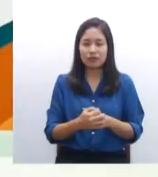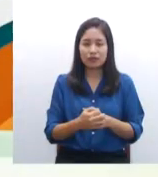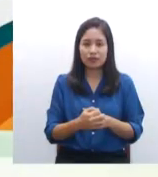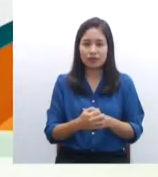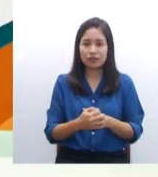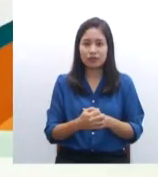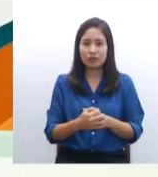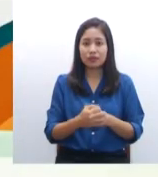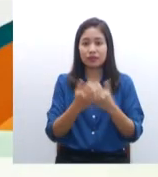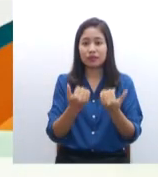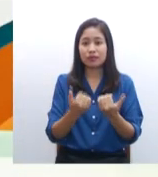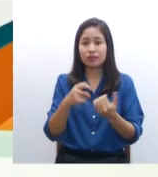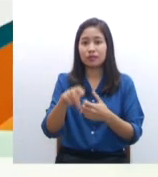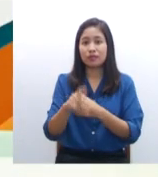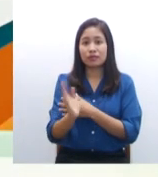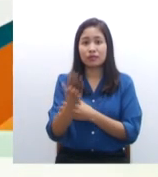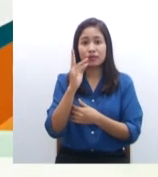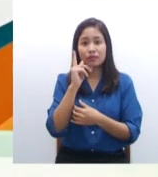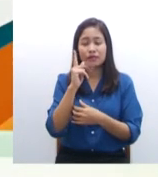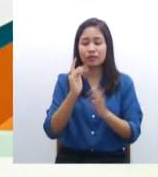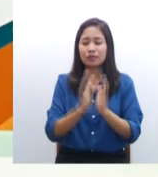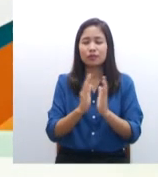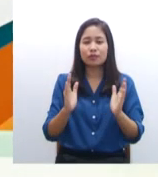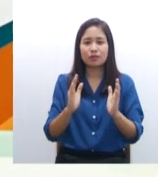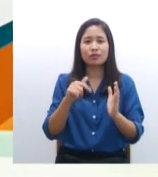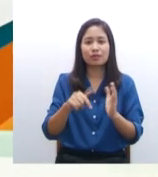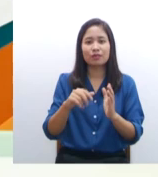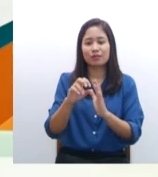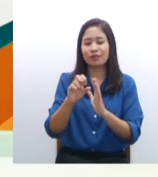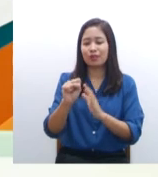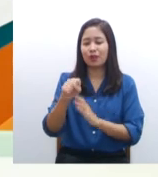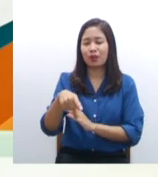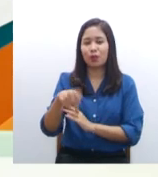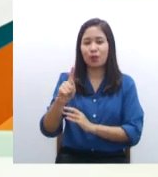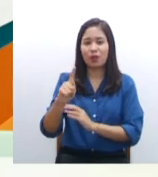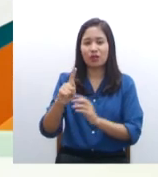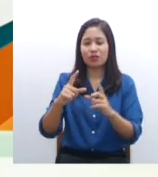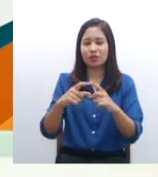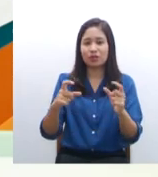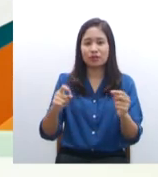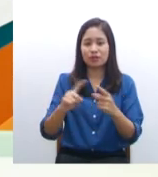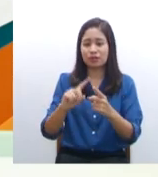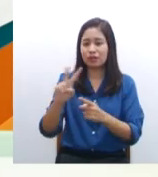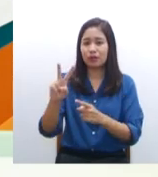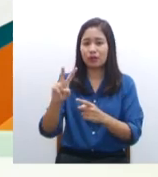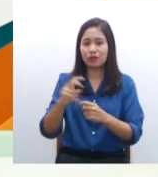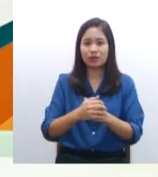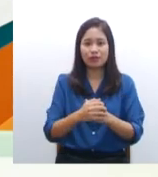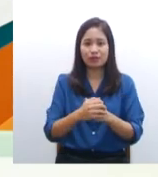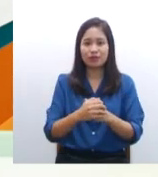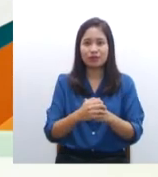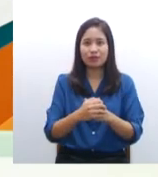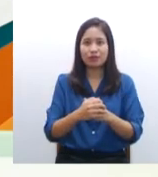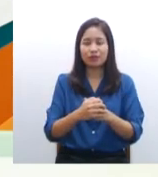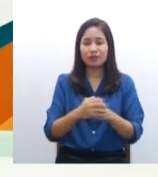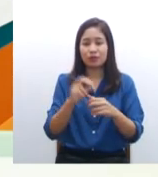ทางรายการพุทธเช้าข่าวสพท.ขอขอบคุณทางสำนักงานเขตพื้นที่การศึกษาประถมศึกษาเพชรบูรณ์เขต2ครับโดยหน่วยศึกษ